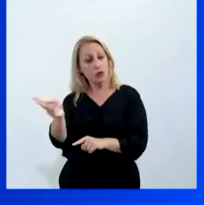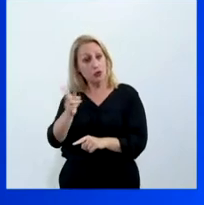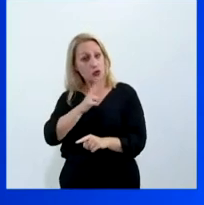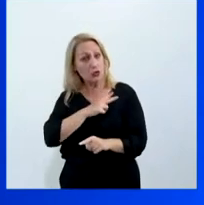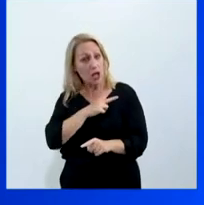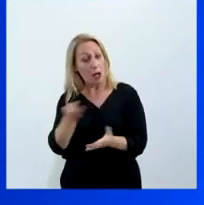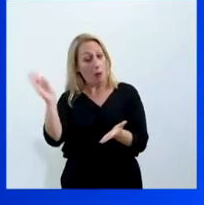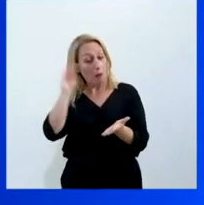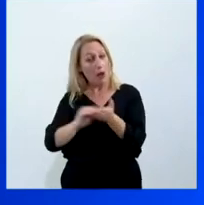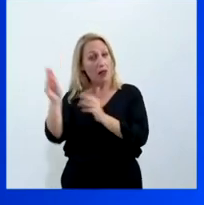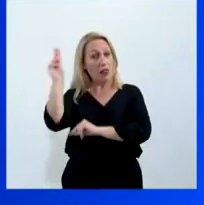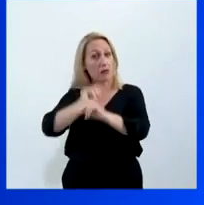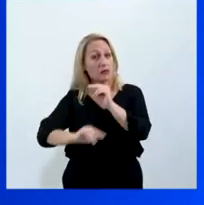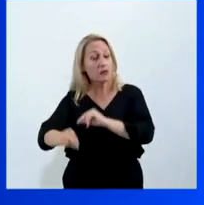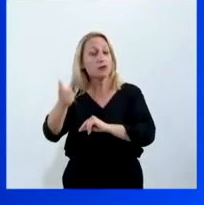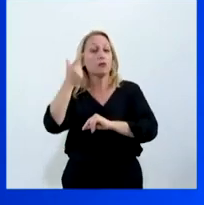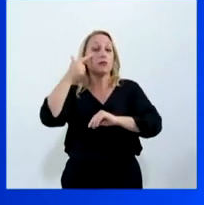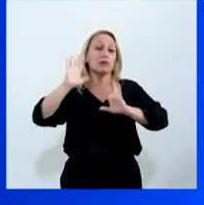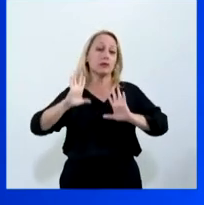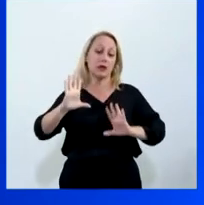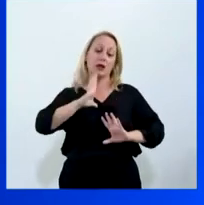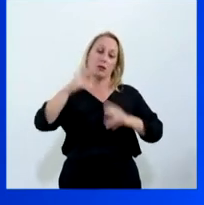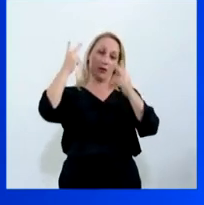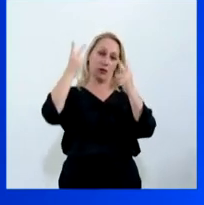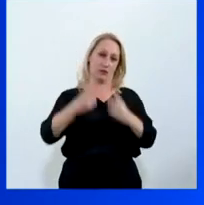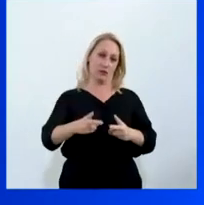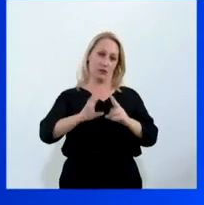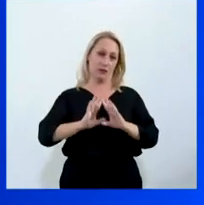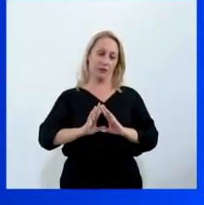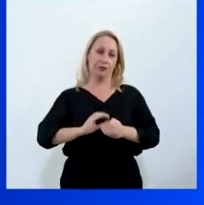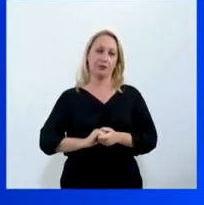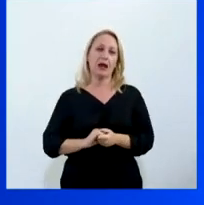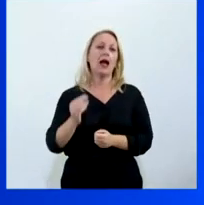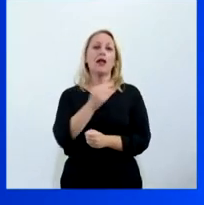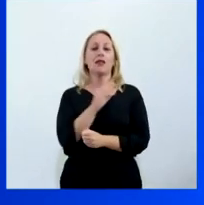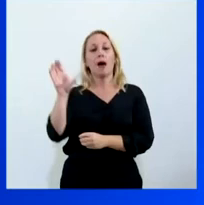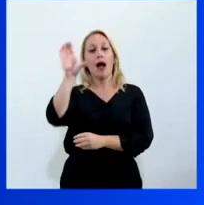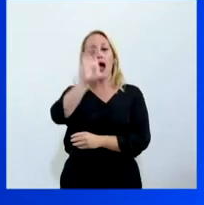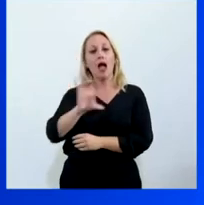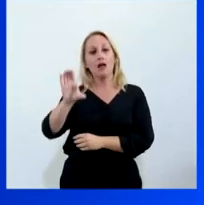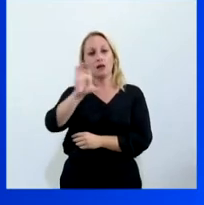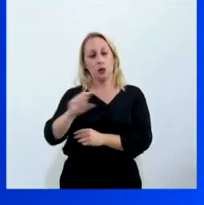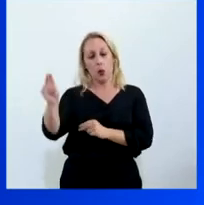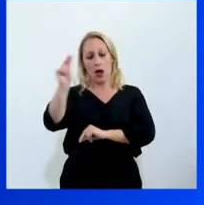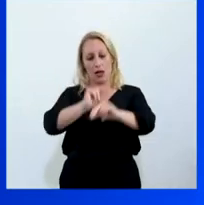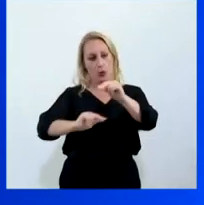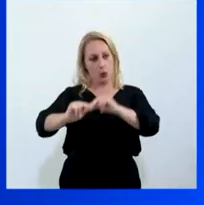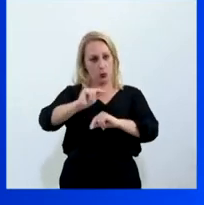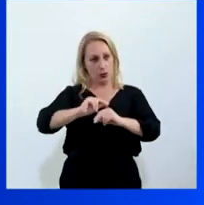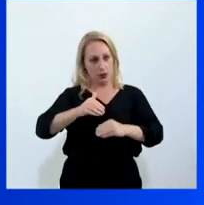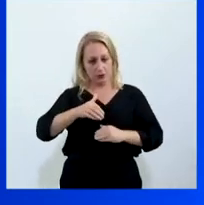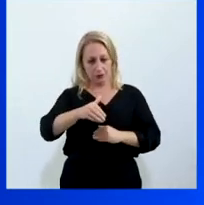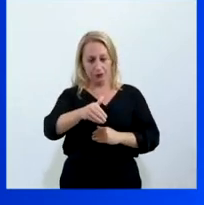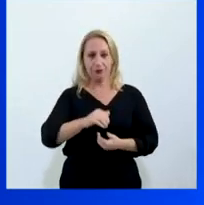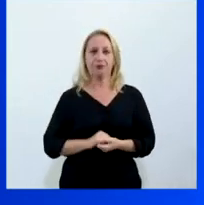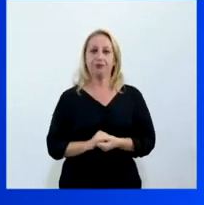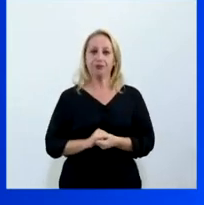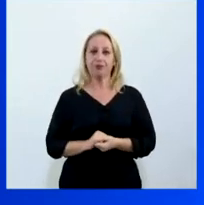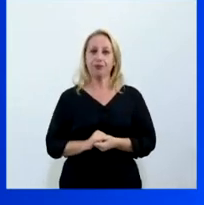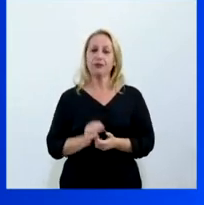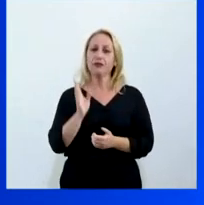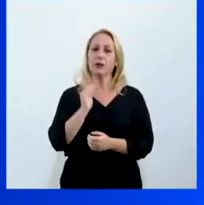και στις επόμενες εκλογές. Τώρα, για τις ευρωεκλογές, αυτό το οποίο μπορώ να σας